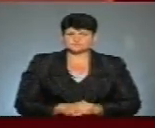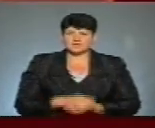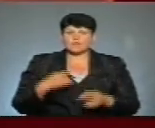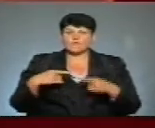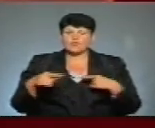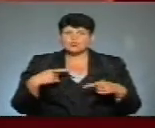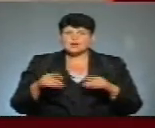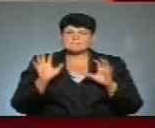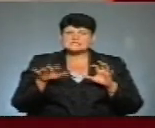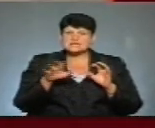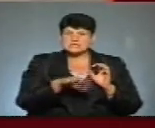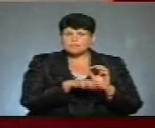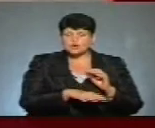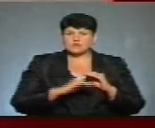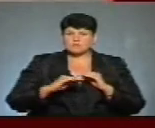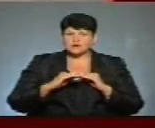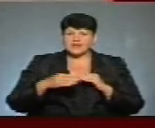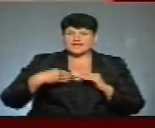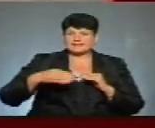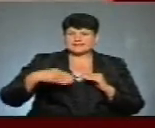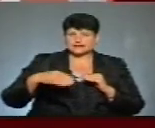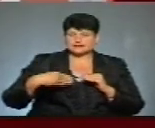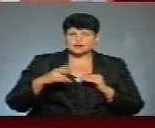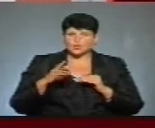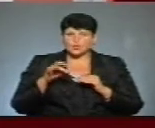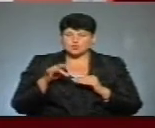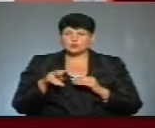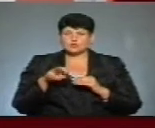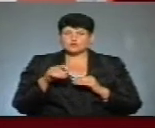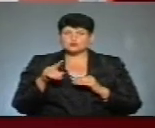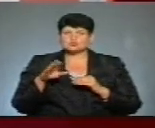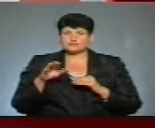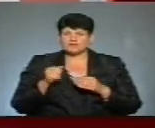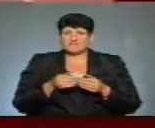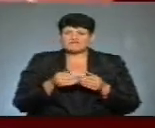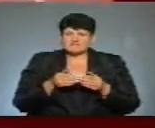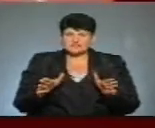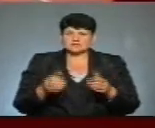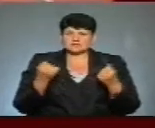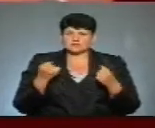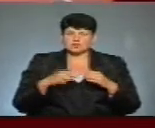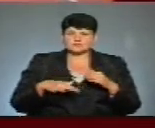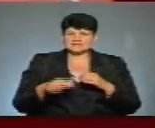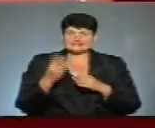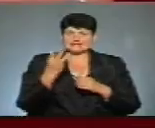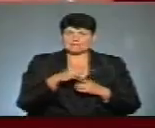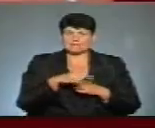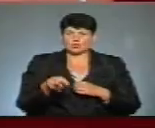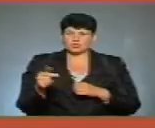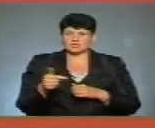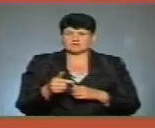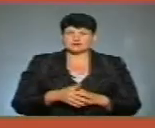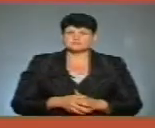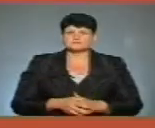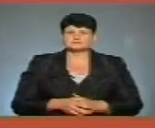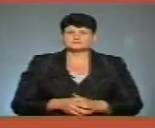Футбольне та баскетбольне поля і тенісний корт. У Лозовій Байковецької громади відкрили спортмайданчик за майже 3 мільйони гривень.